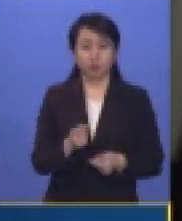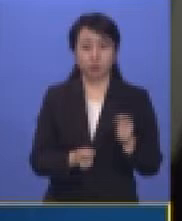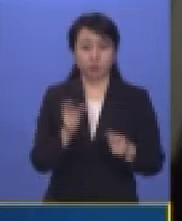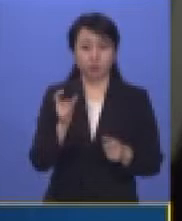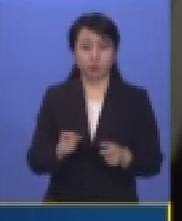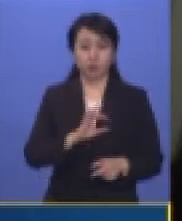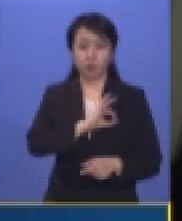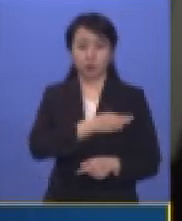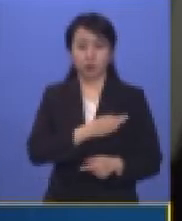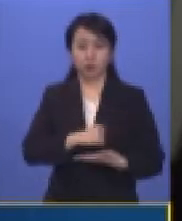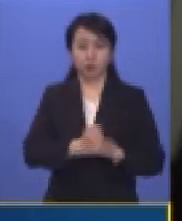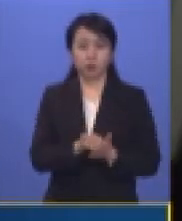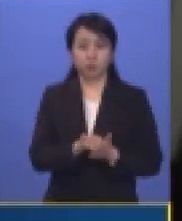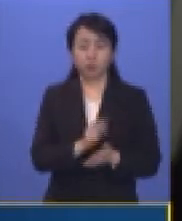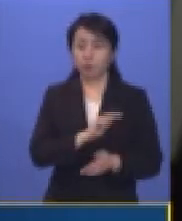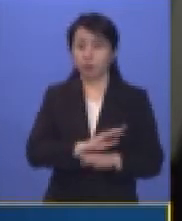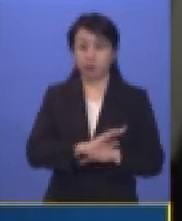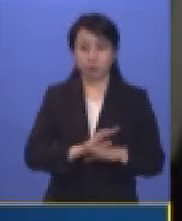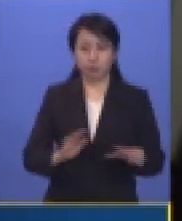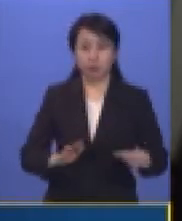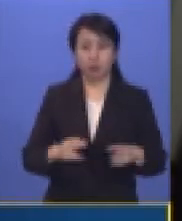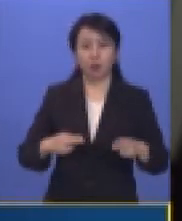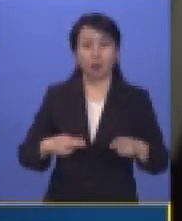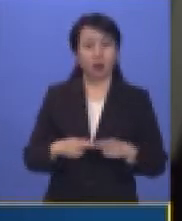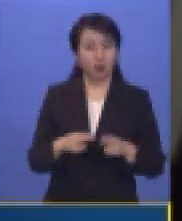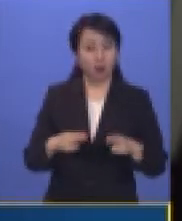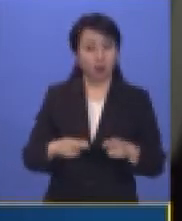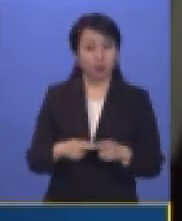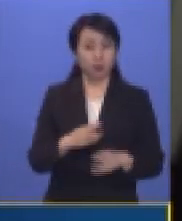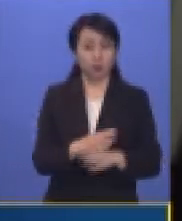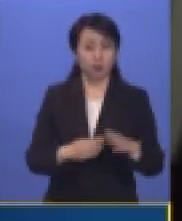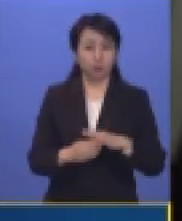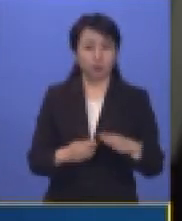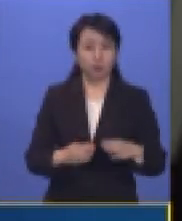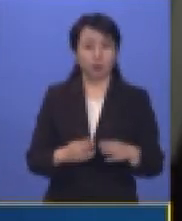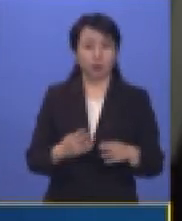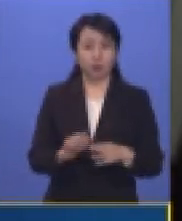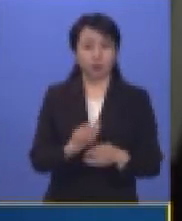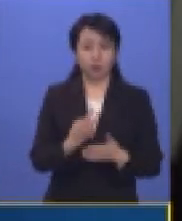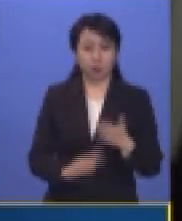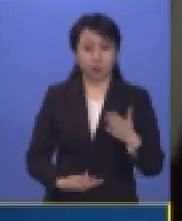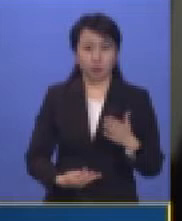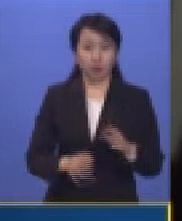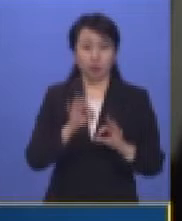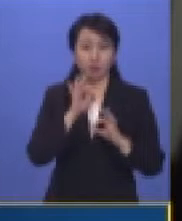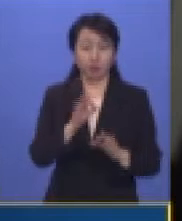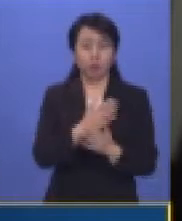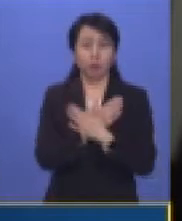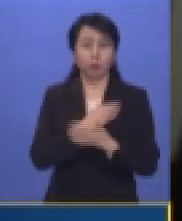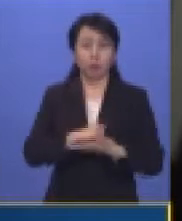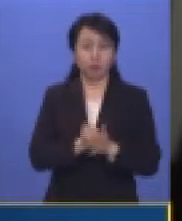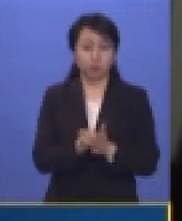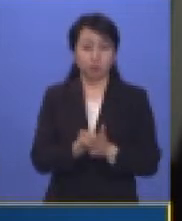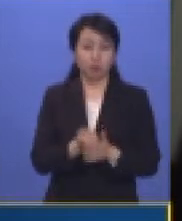руководителем юридического лица, признано недееспособным или ограниченно дееспособным, либо безвестно отсутствующим, объявлено умершим,